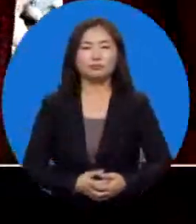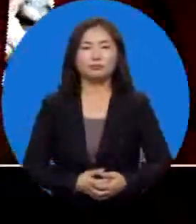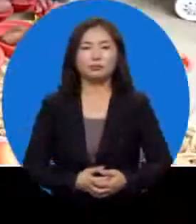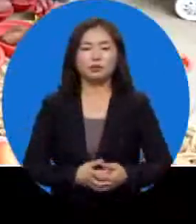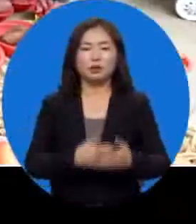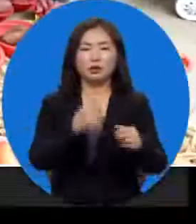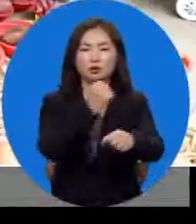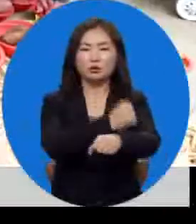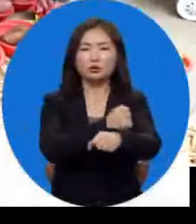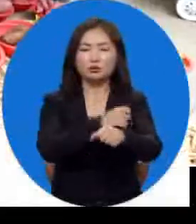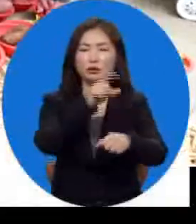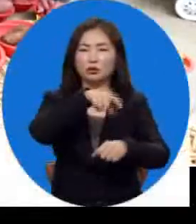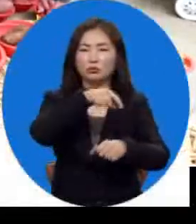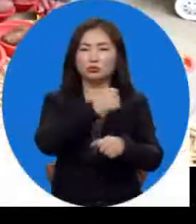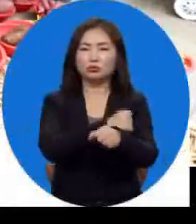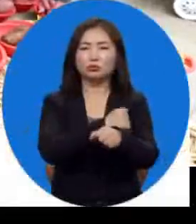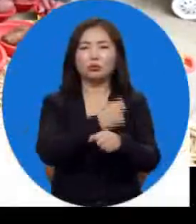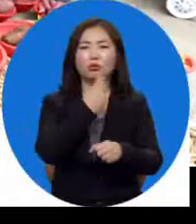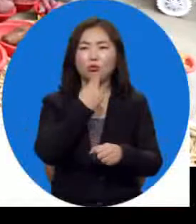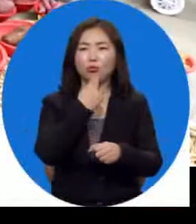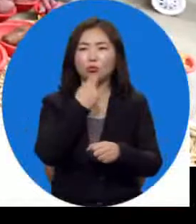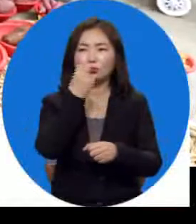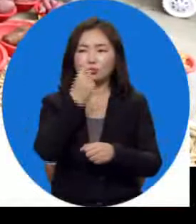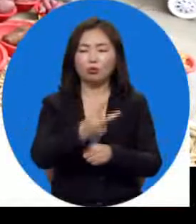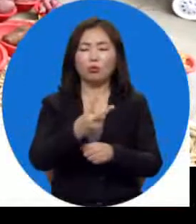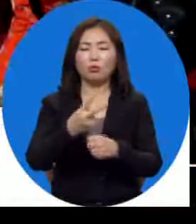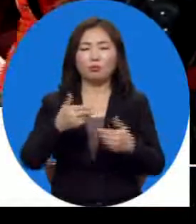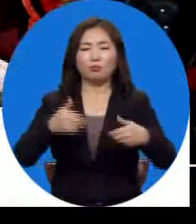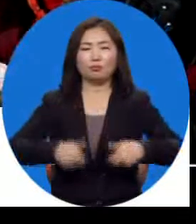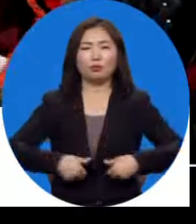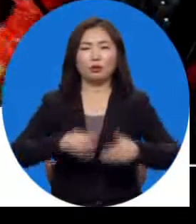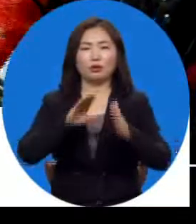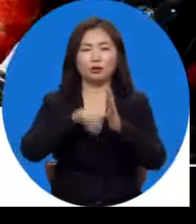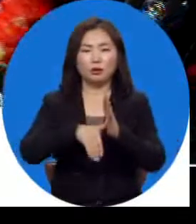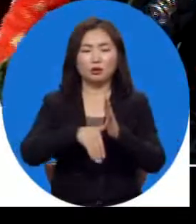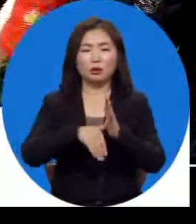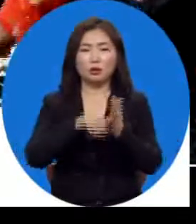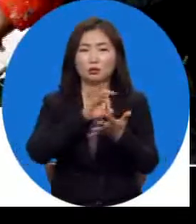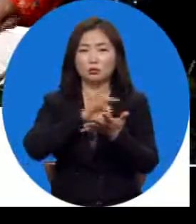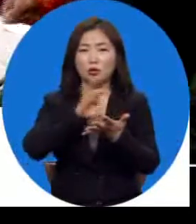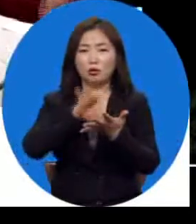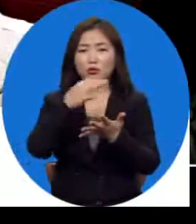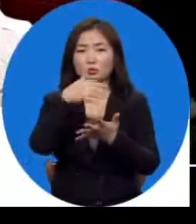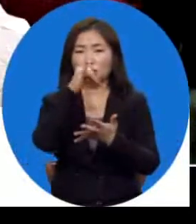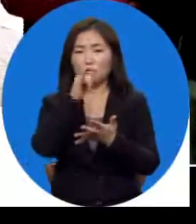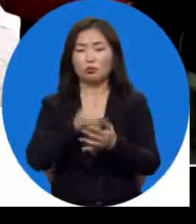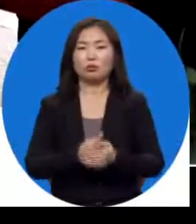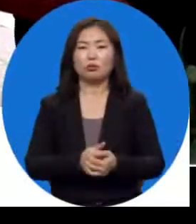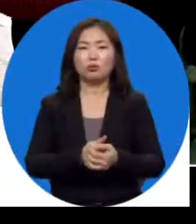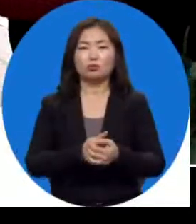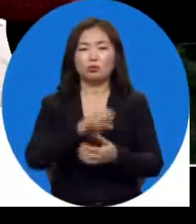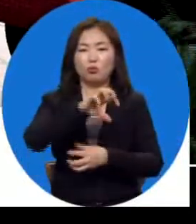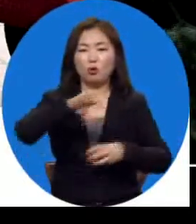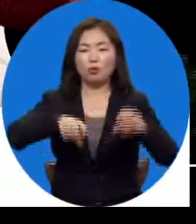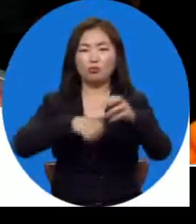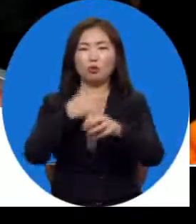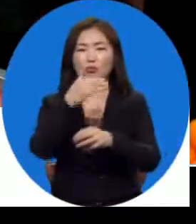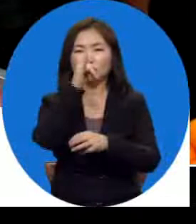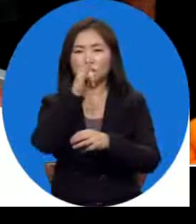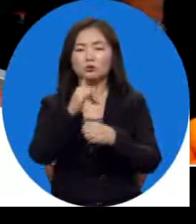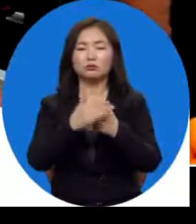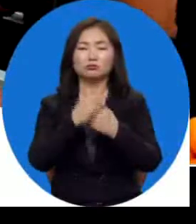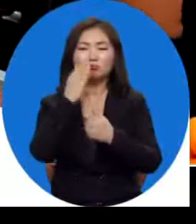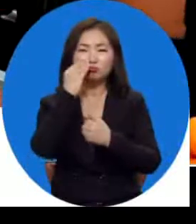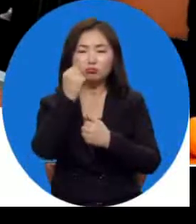스스로도 안나가고 그러고 또 우리도 필요할 때 사용도 하고 또한 볼도 같은 잘 태워